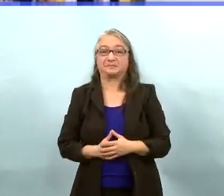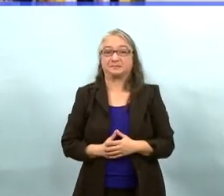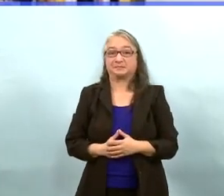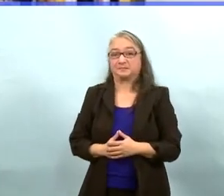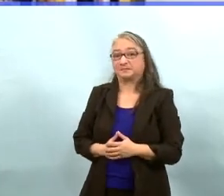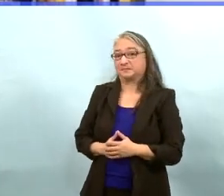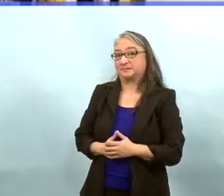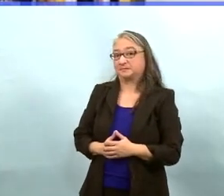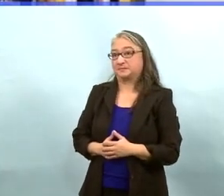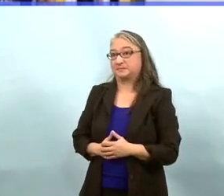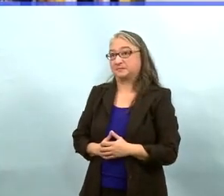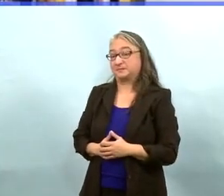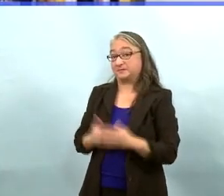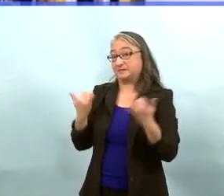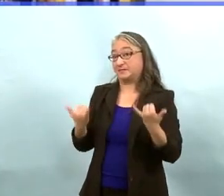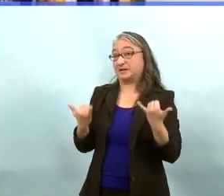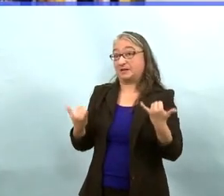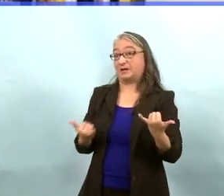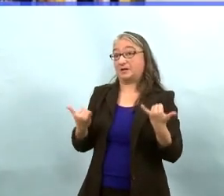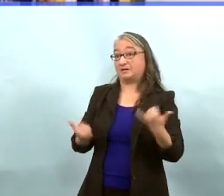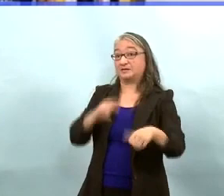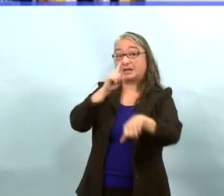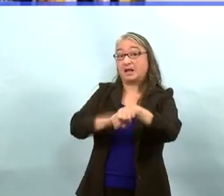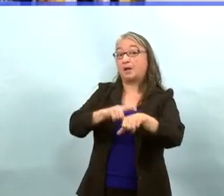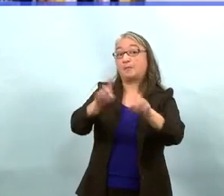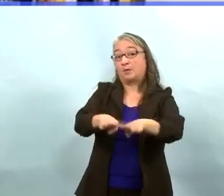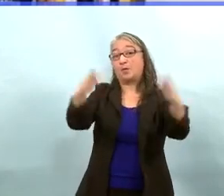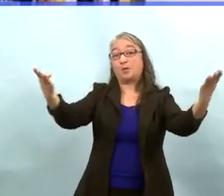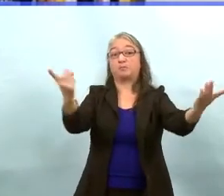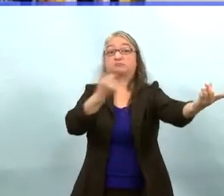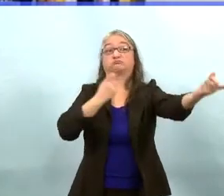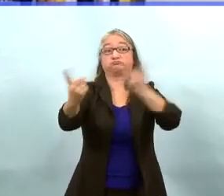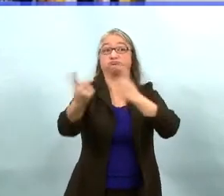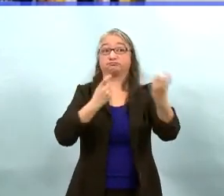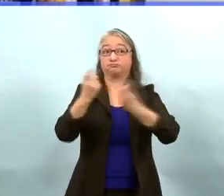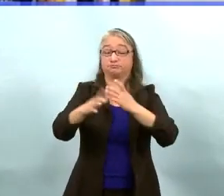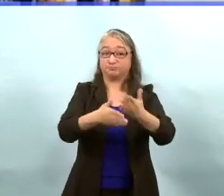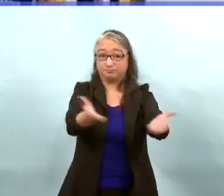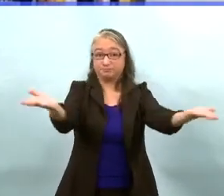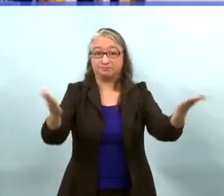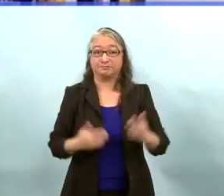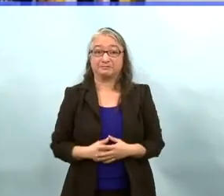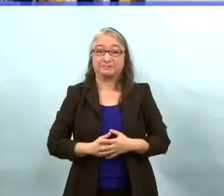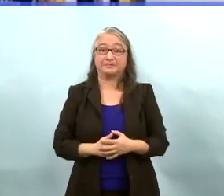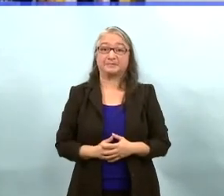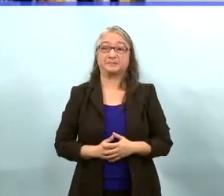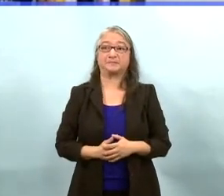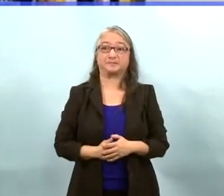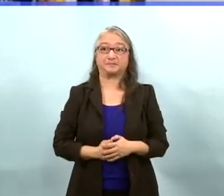Merci, docteur. Nous avons un petit peu de temps pour quelques questions brèves. Alors, allez-y.